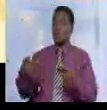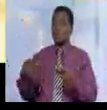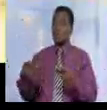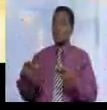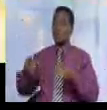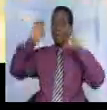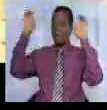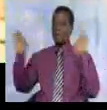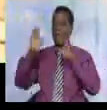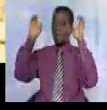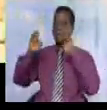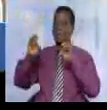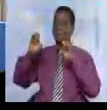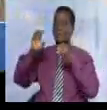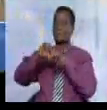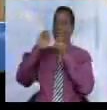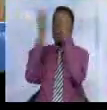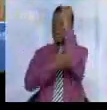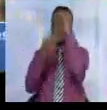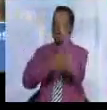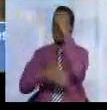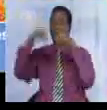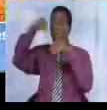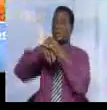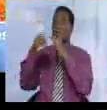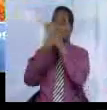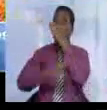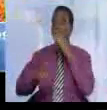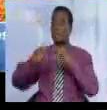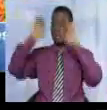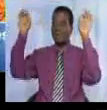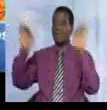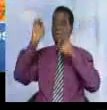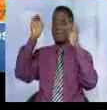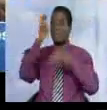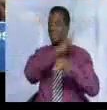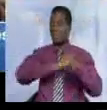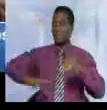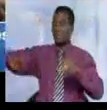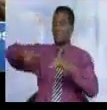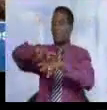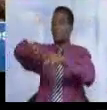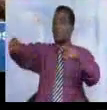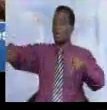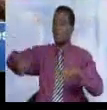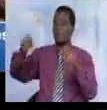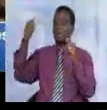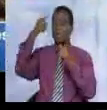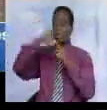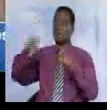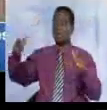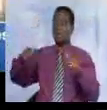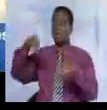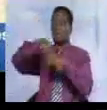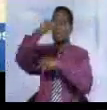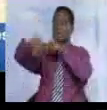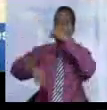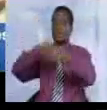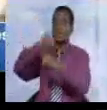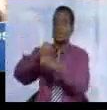la célébration de la fête de l'Igname dans le Diablin sera un festival dans ce royaume, à l'image des grands festivals qui se tiennent dans le